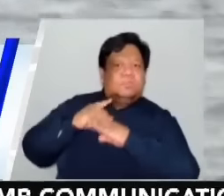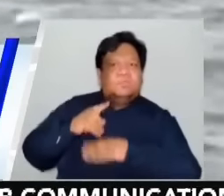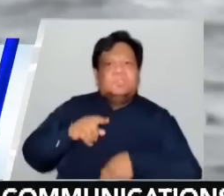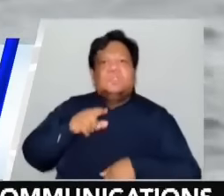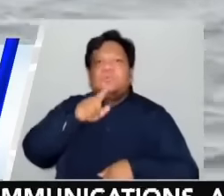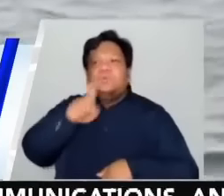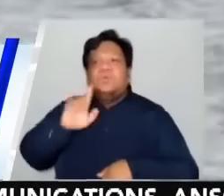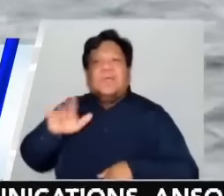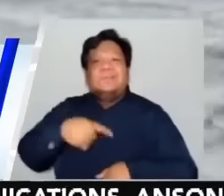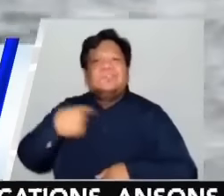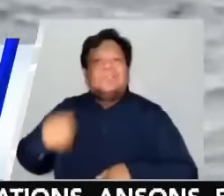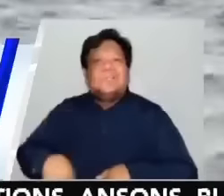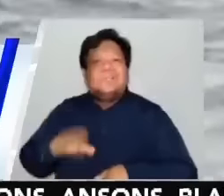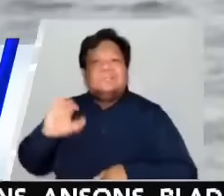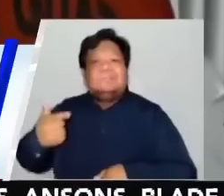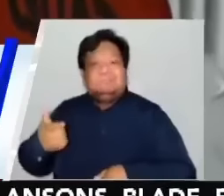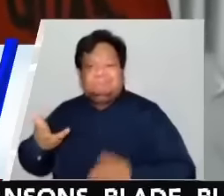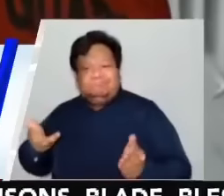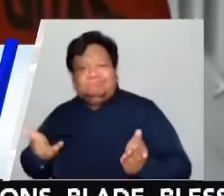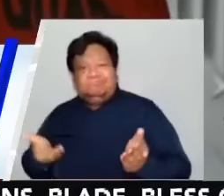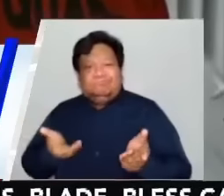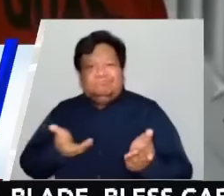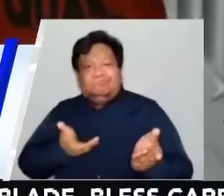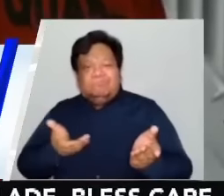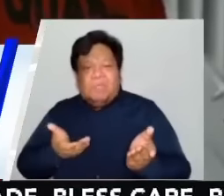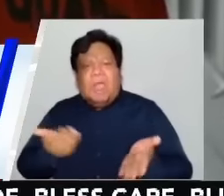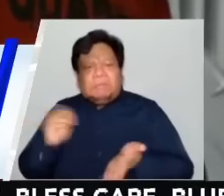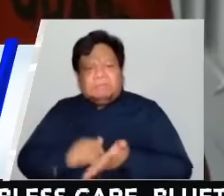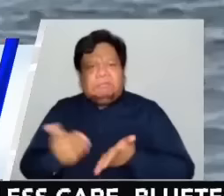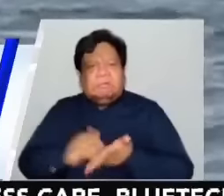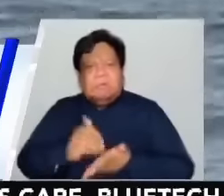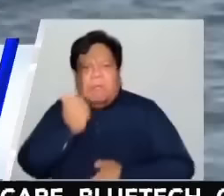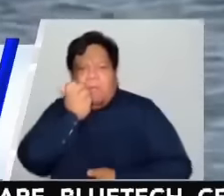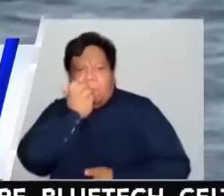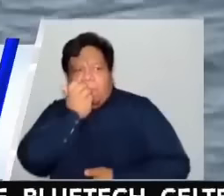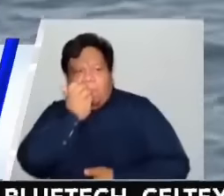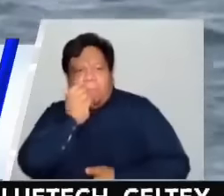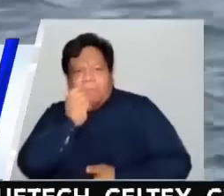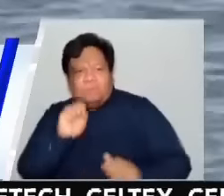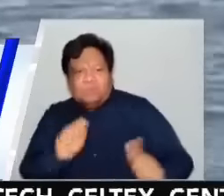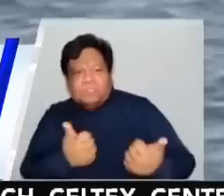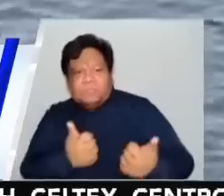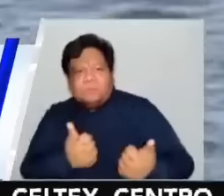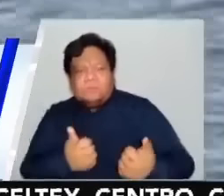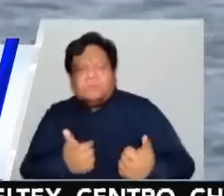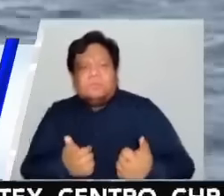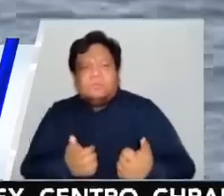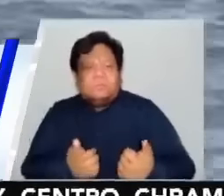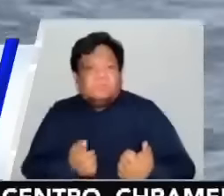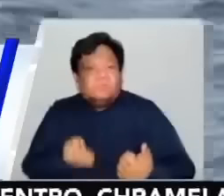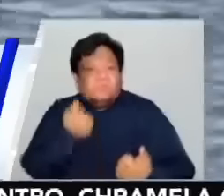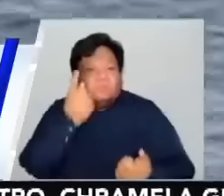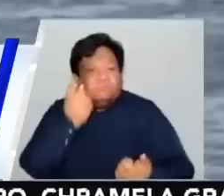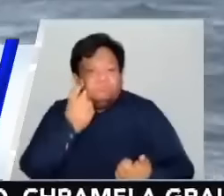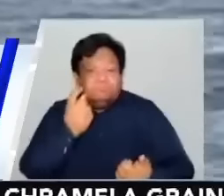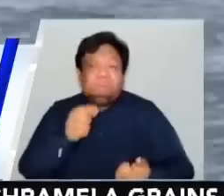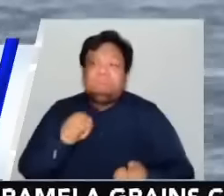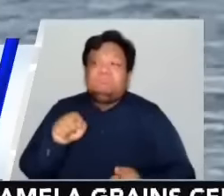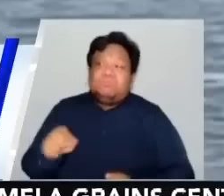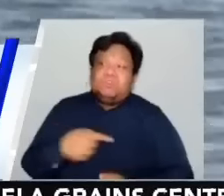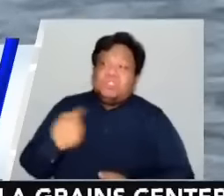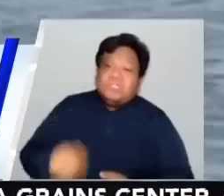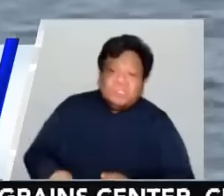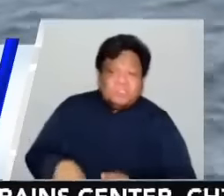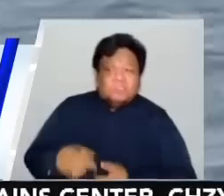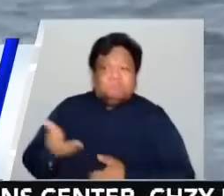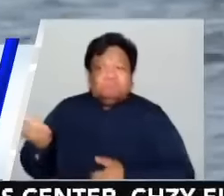Ilang beses din silang nag-radio challenge. Sa kabila niyan ng pag-aligid ng mga Chinese vessel, nasagip